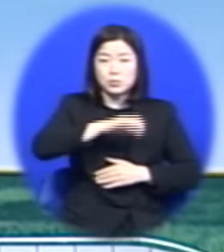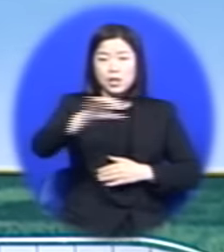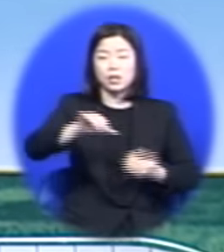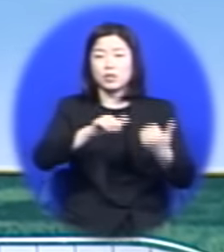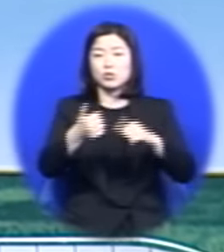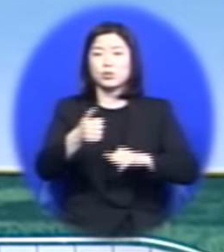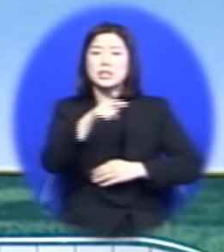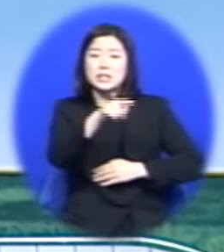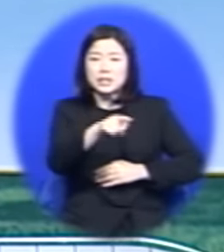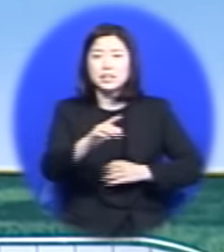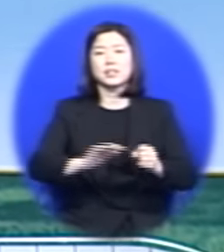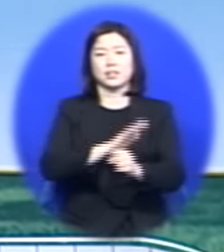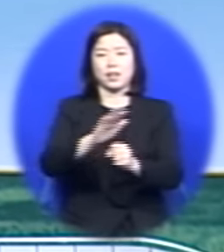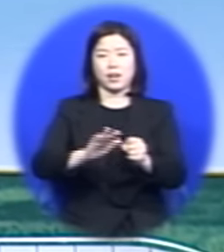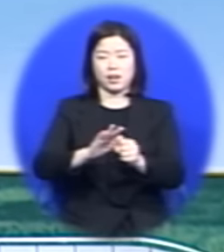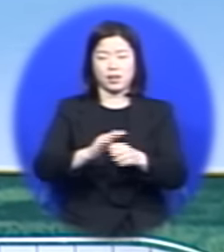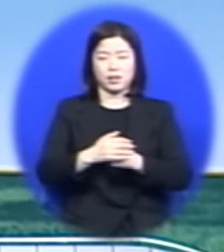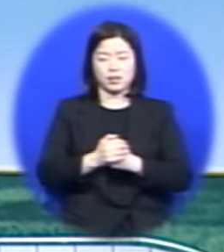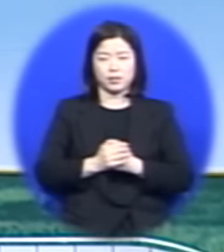바로 그 사랑 말이에요.